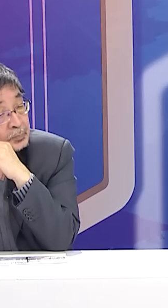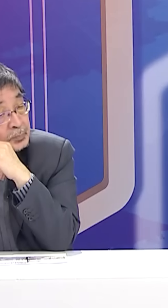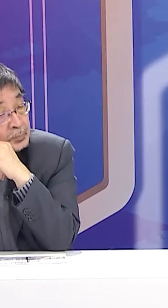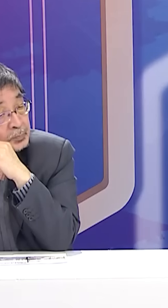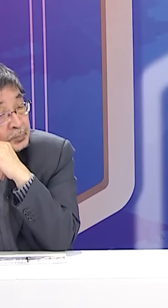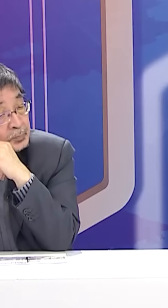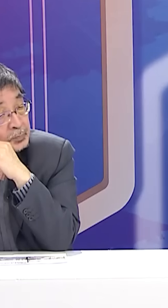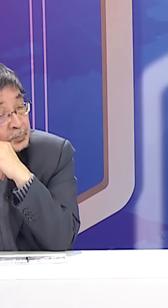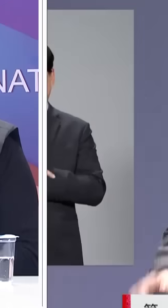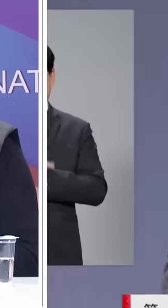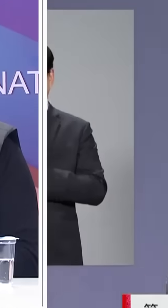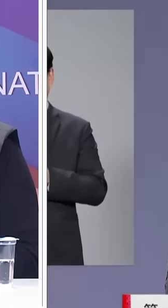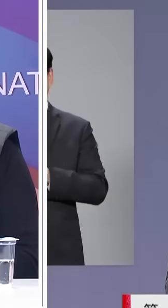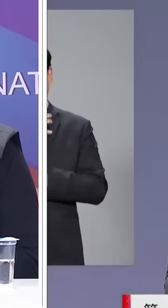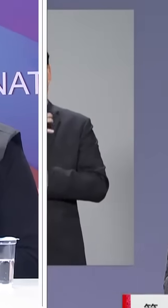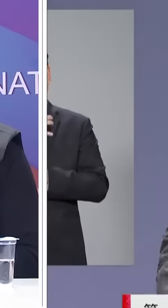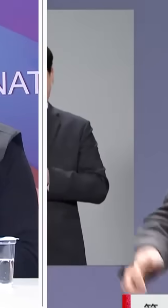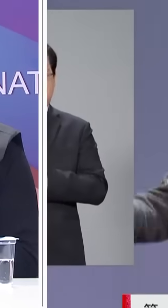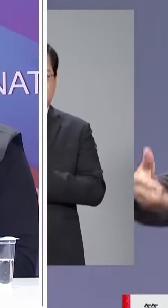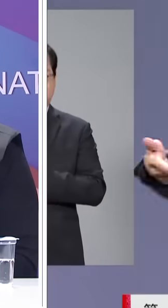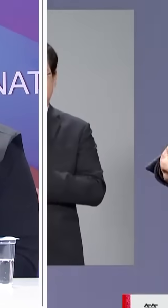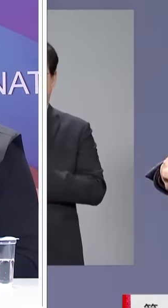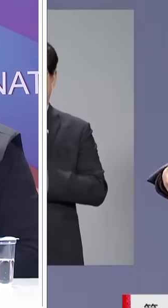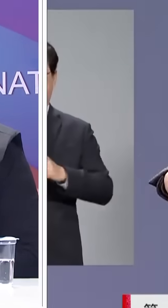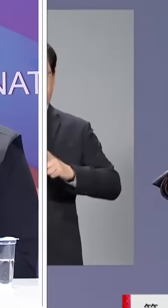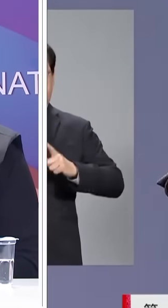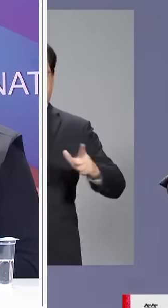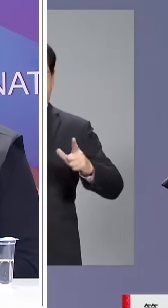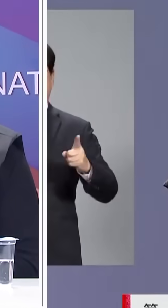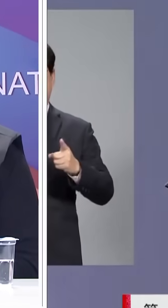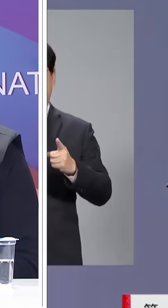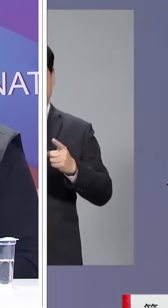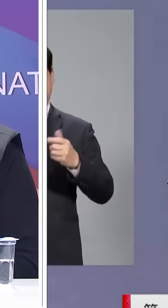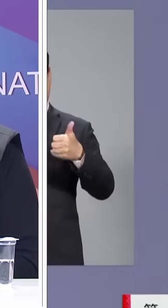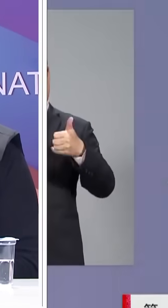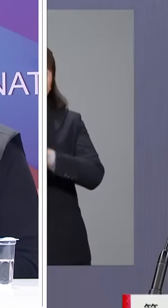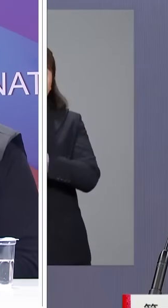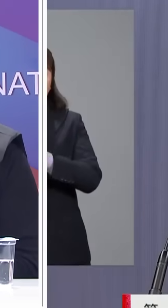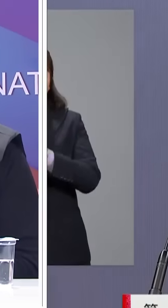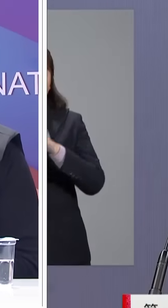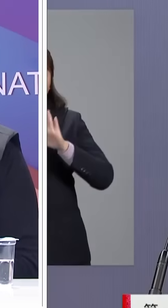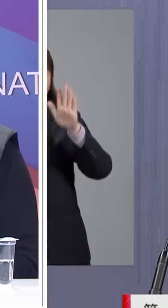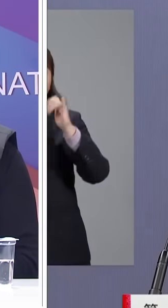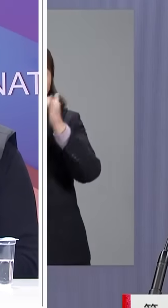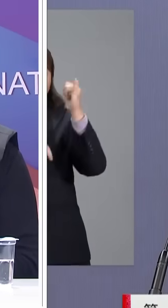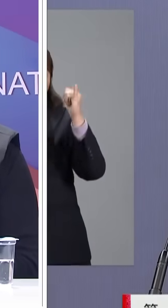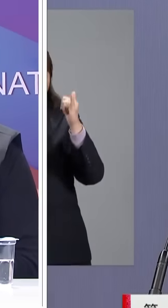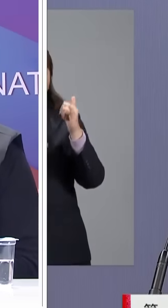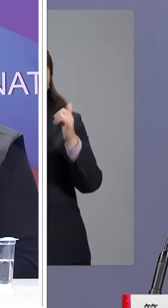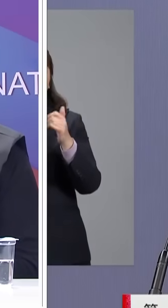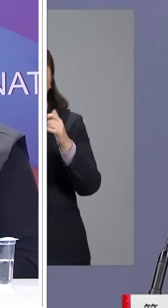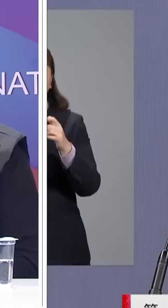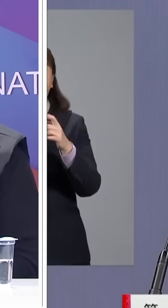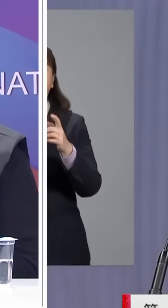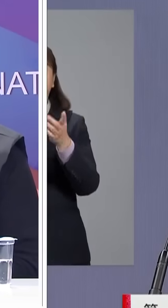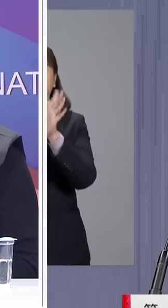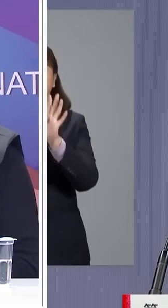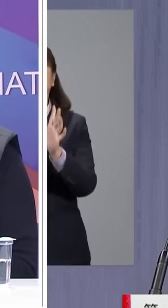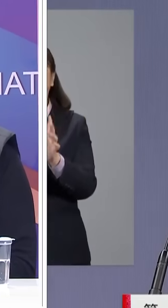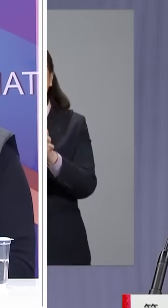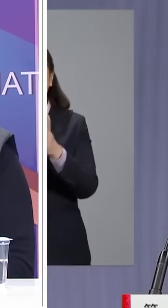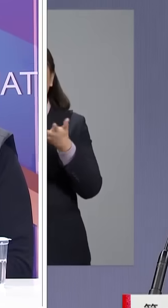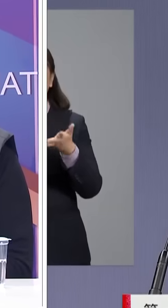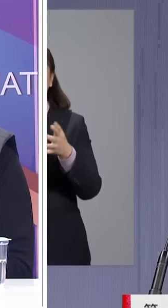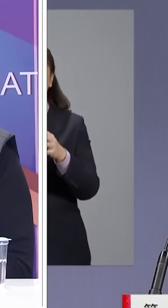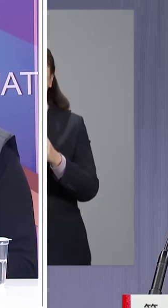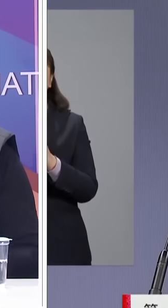没有人需要为他的认同道歉啊。然后呢，最后只要你敢这个跟他认同不一样，就到处出征